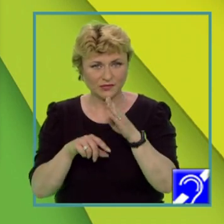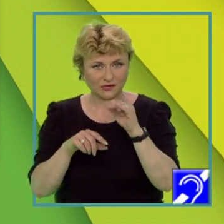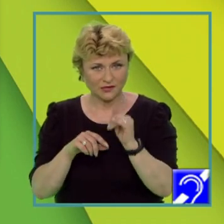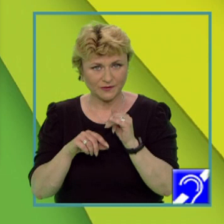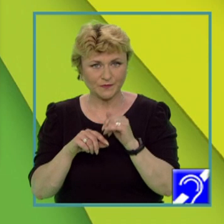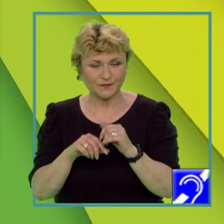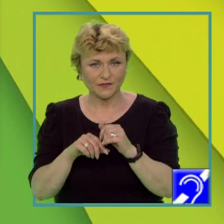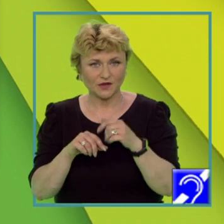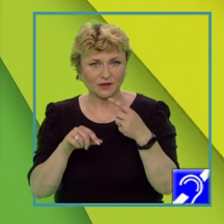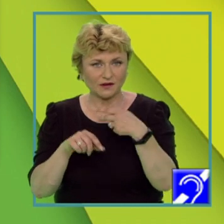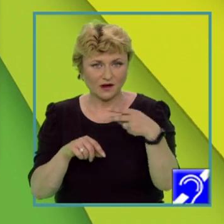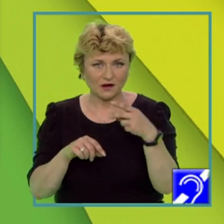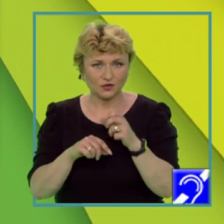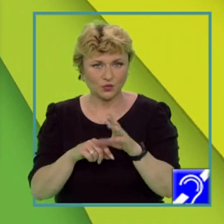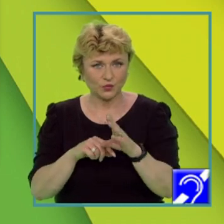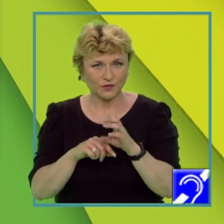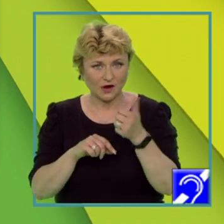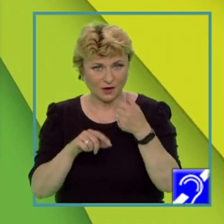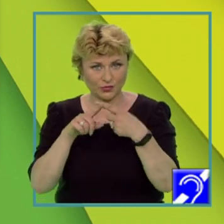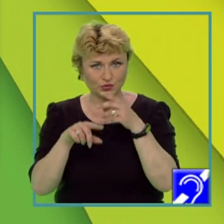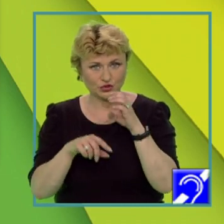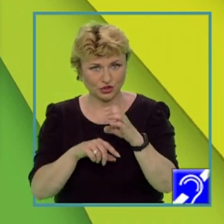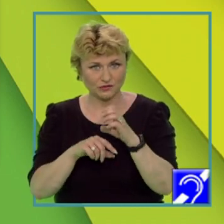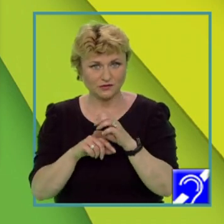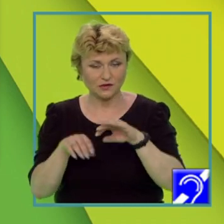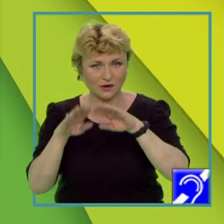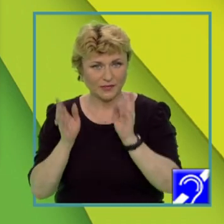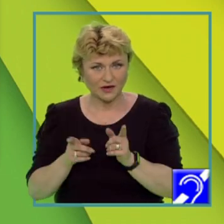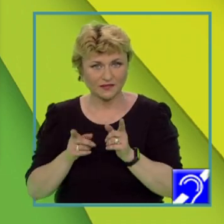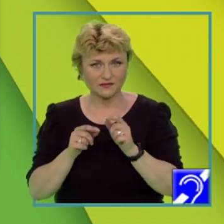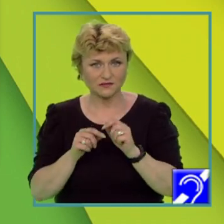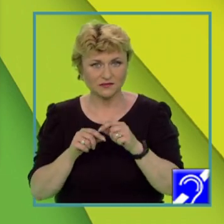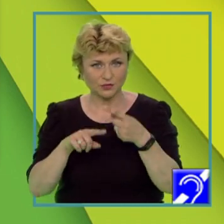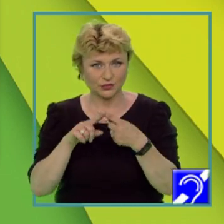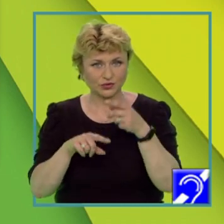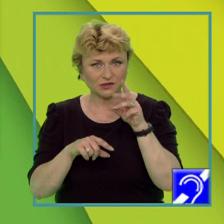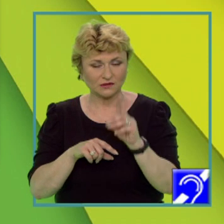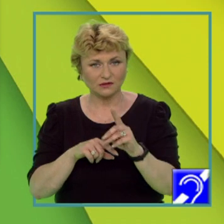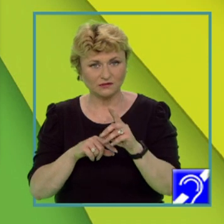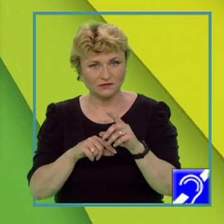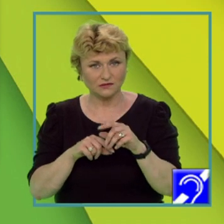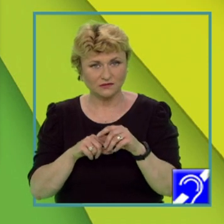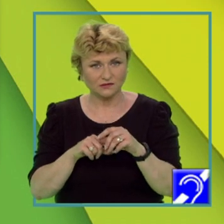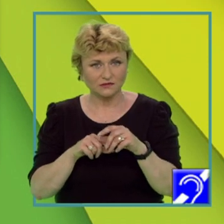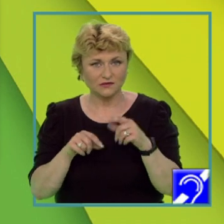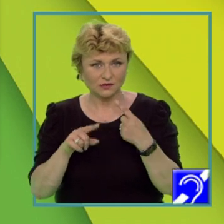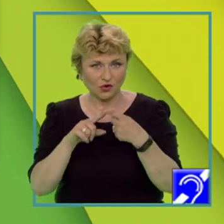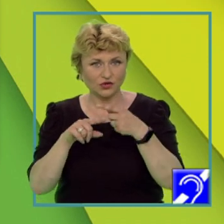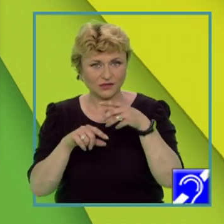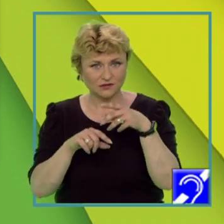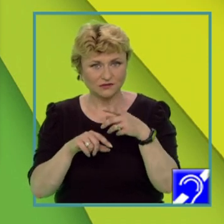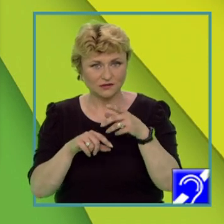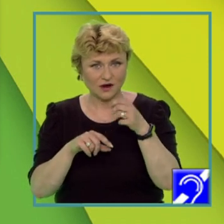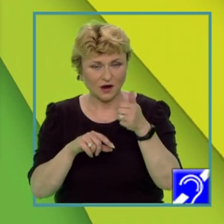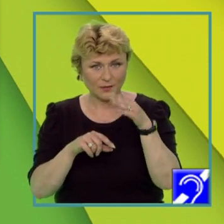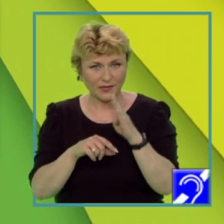este egal cu a plus c intra paranteză plus b plus de între alte paranteză de înmulțit cu x cu